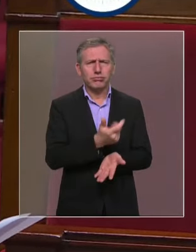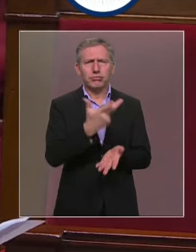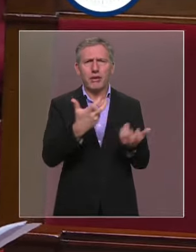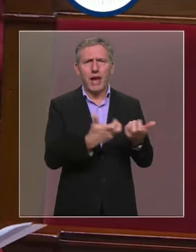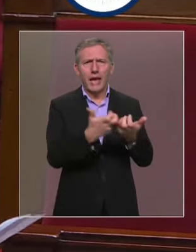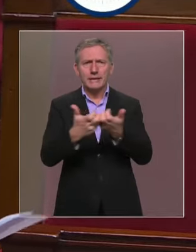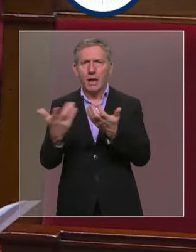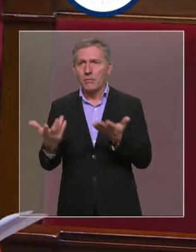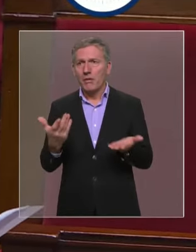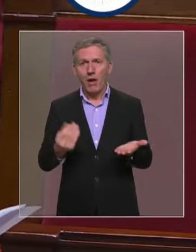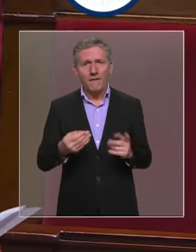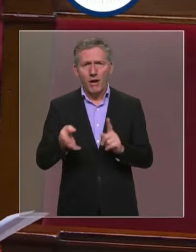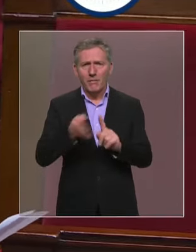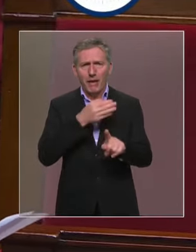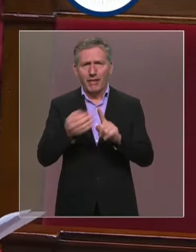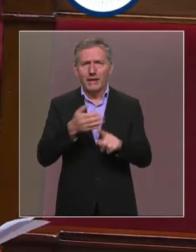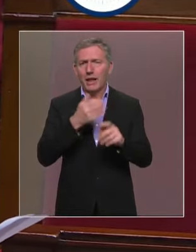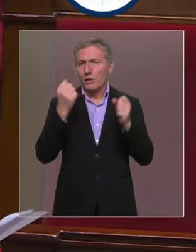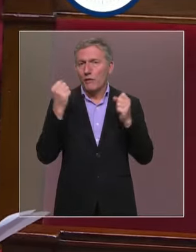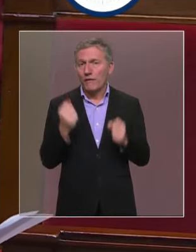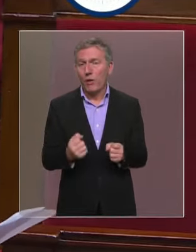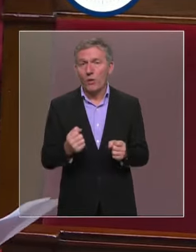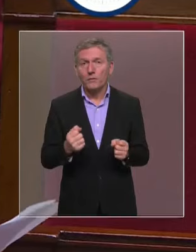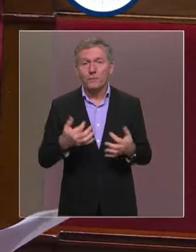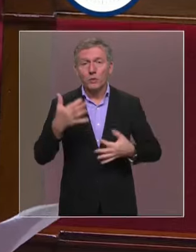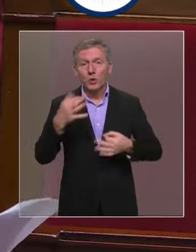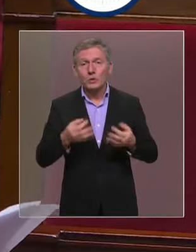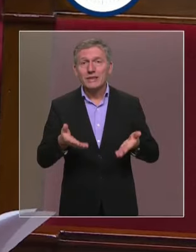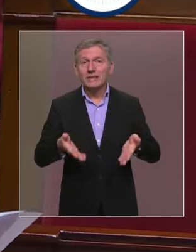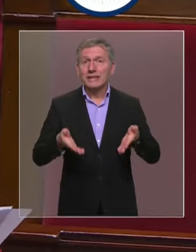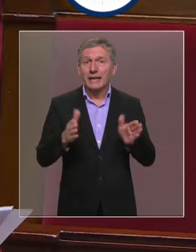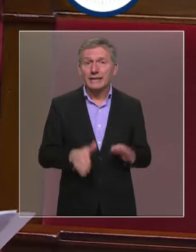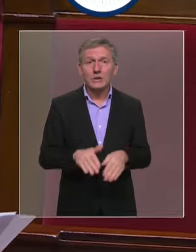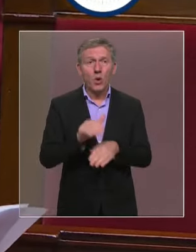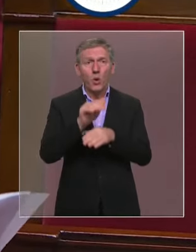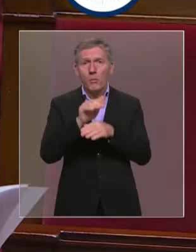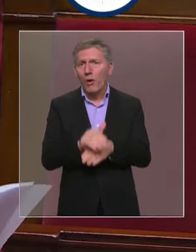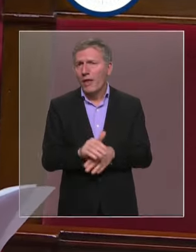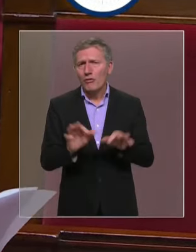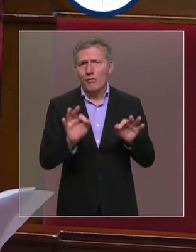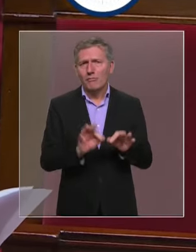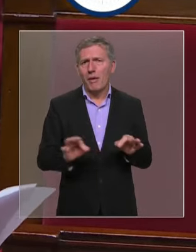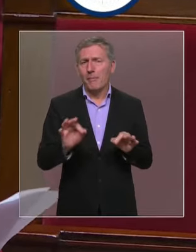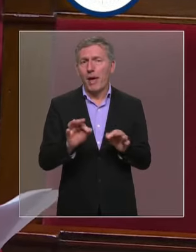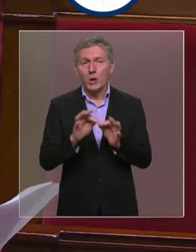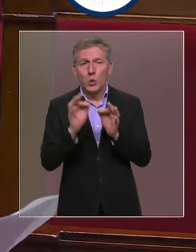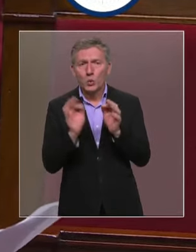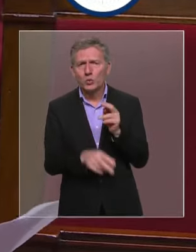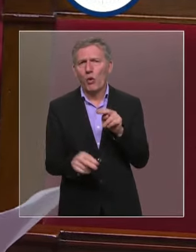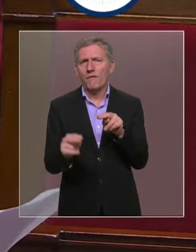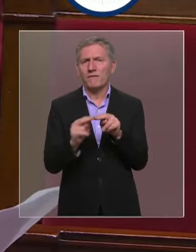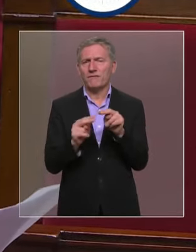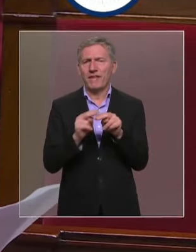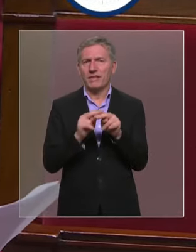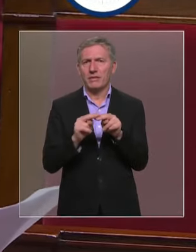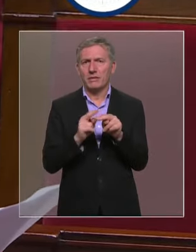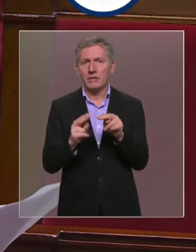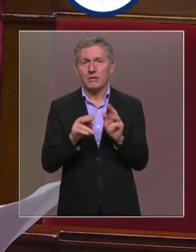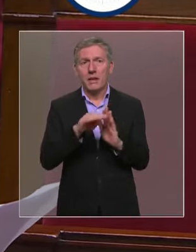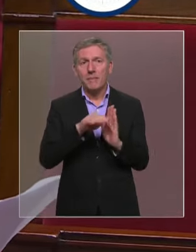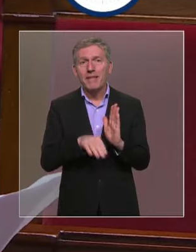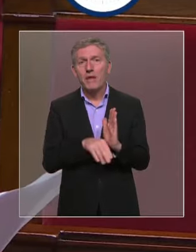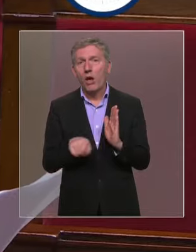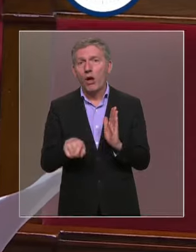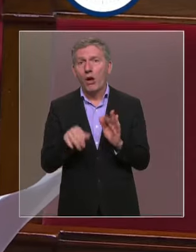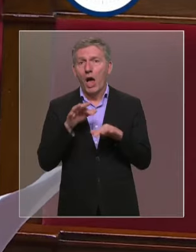maltraitant pour des enfants maltraités. Des décisions de justice et de protection ne sont pas appliquées faute de solution. Les mineurs non accompagnés